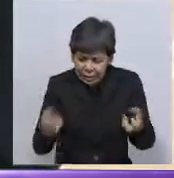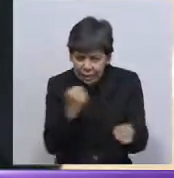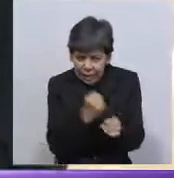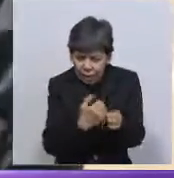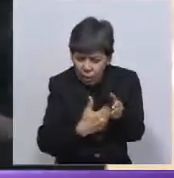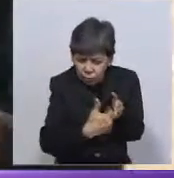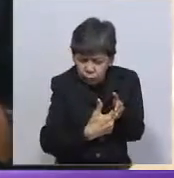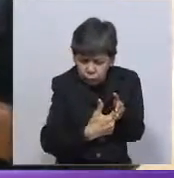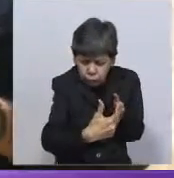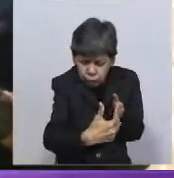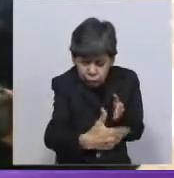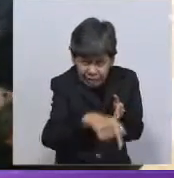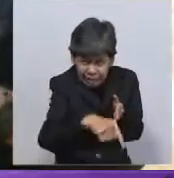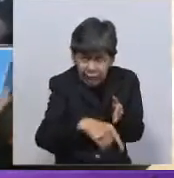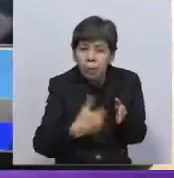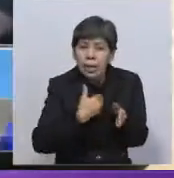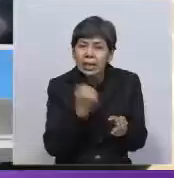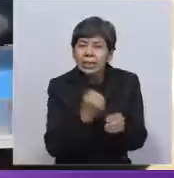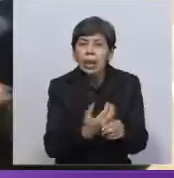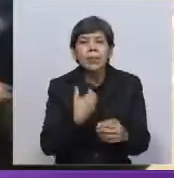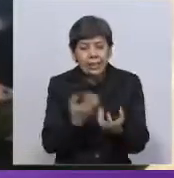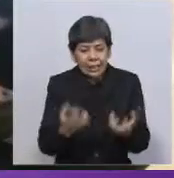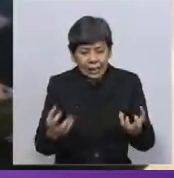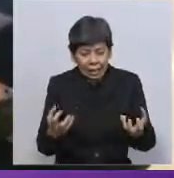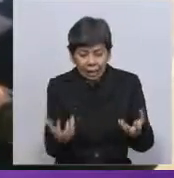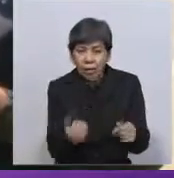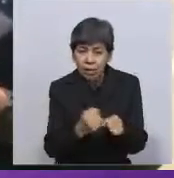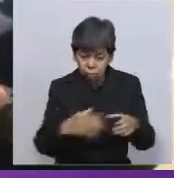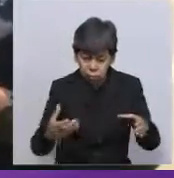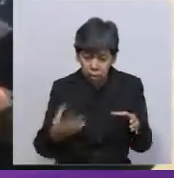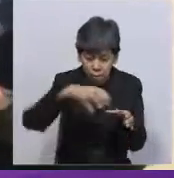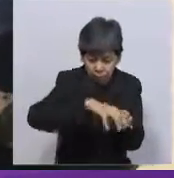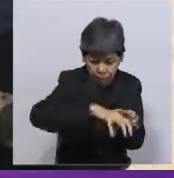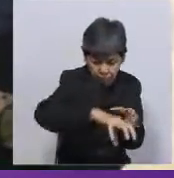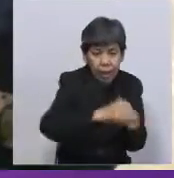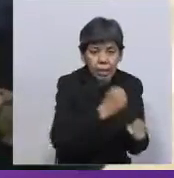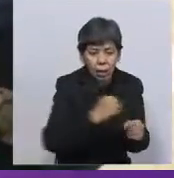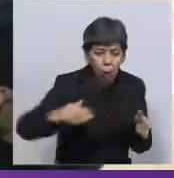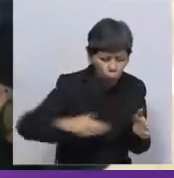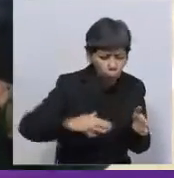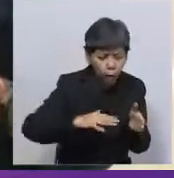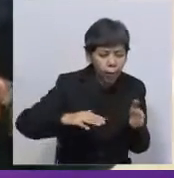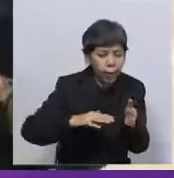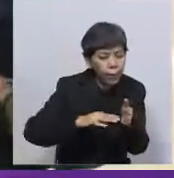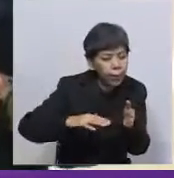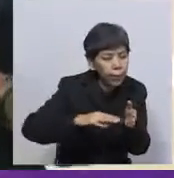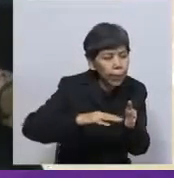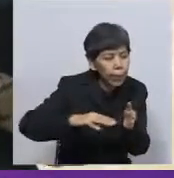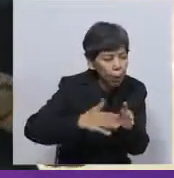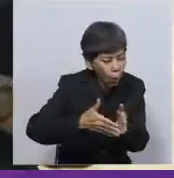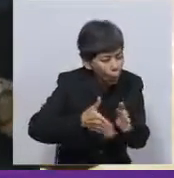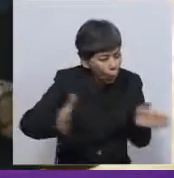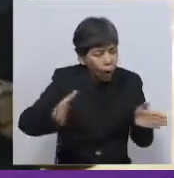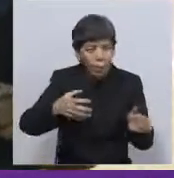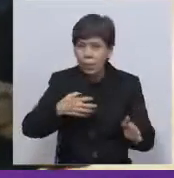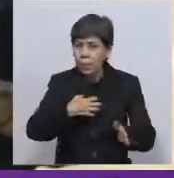กั้นน้ำที่ชำรุดนะคะโดยมีการนำเอาบิ๊กแบ็คแล้วก็หินกระเบี้ยนลงไปเพื่อที่จะชะลอการไหลของน้ำไม่ให้ขยายวงกว้างมากไ